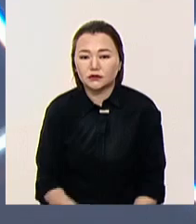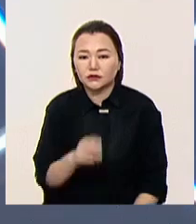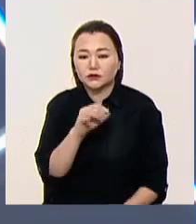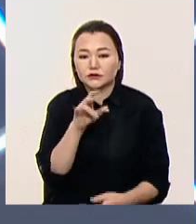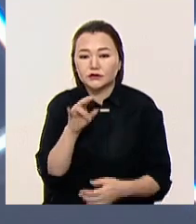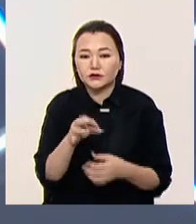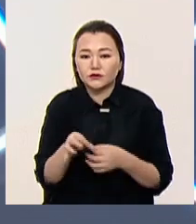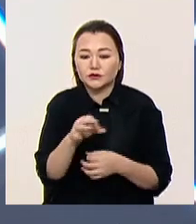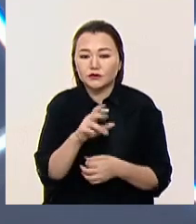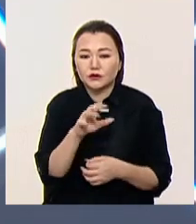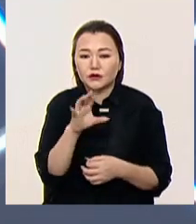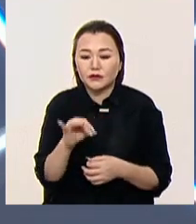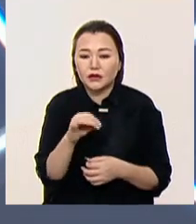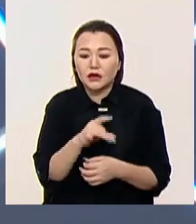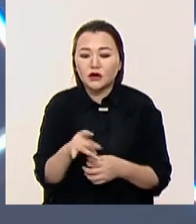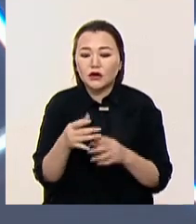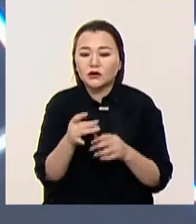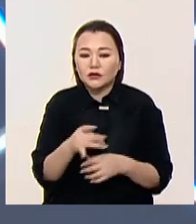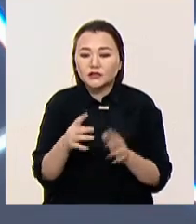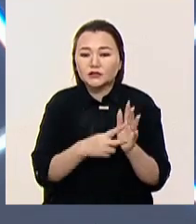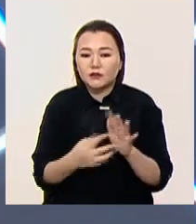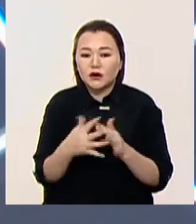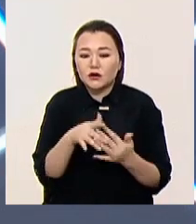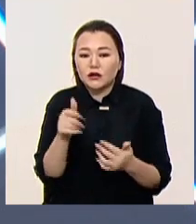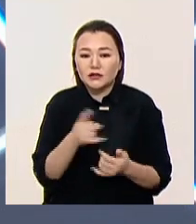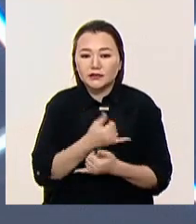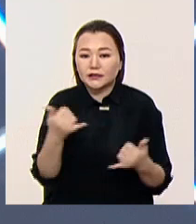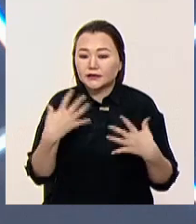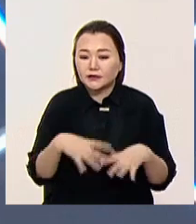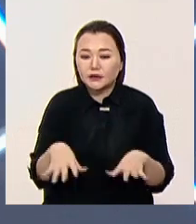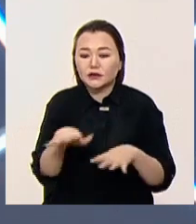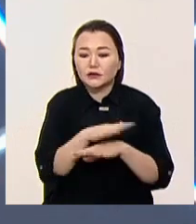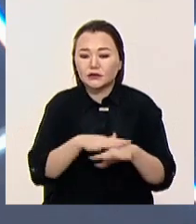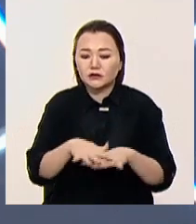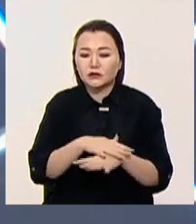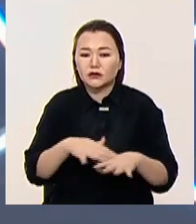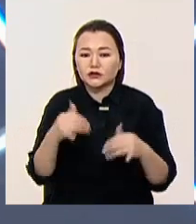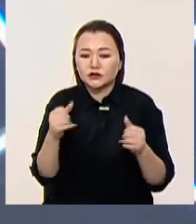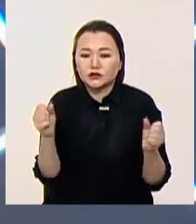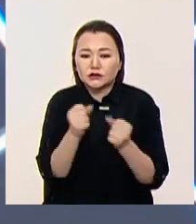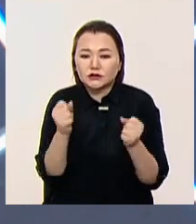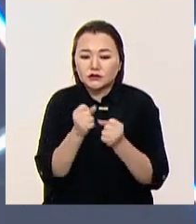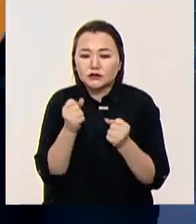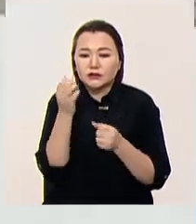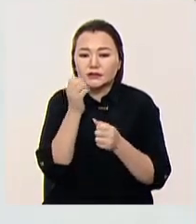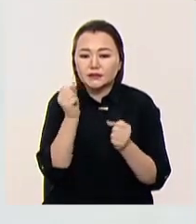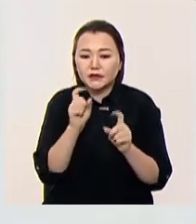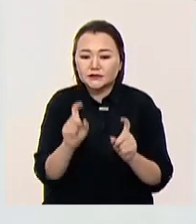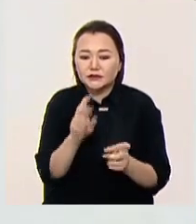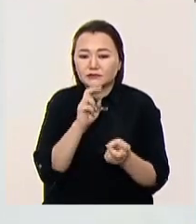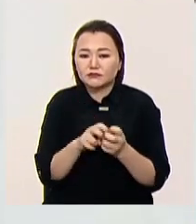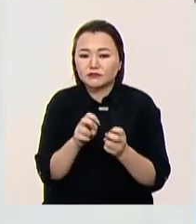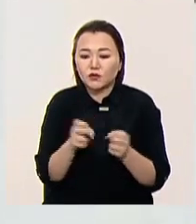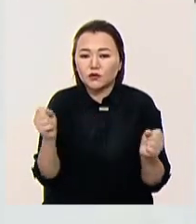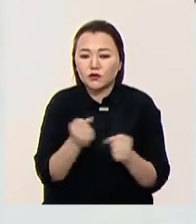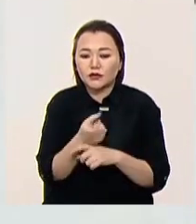Түркістан облысы Төлебе ауданындағы 7 ауылға газ жеткізілмегендіктен қалың қауым қақаған қыста бүрсең қағып отыр. Әкімдіктегілер